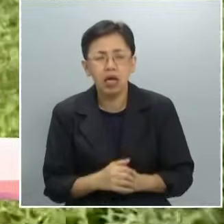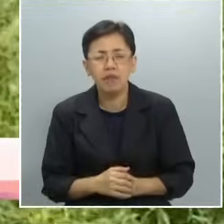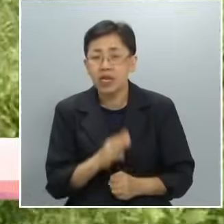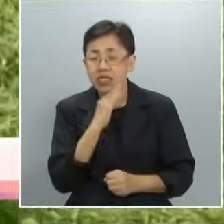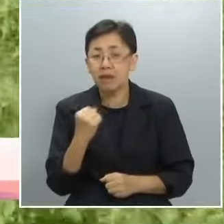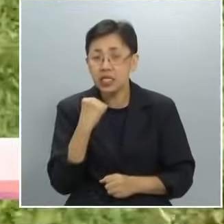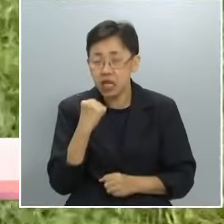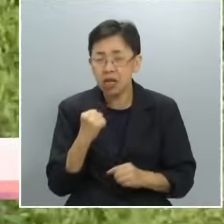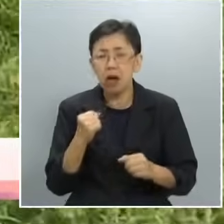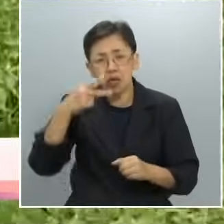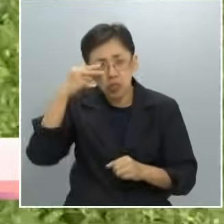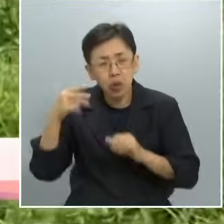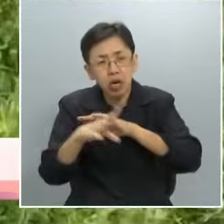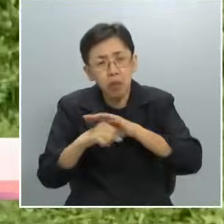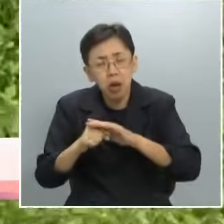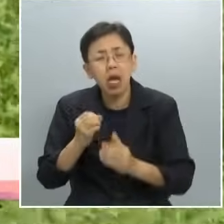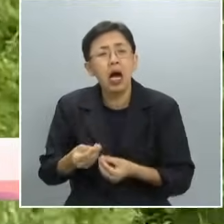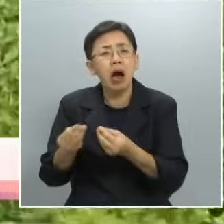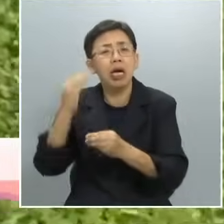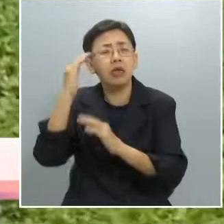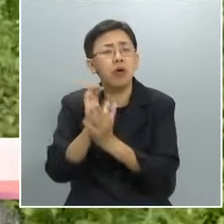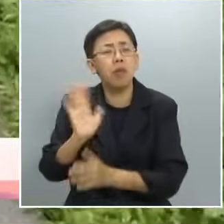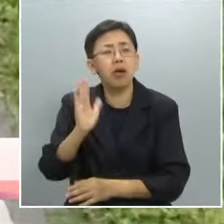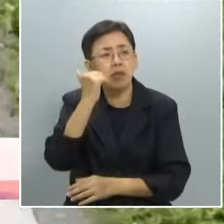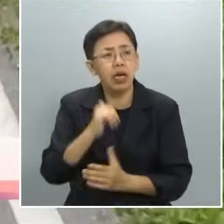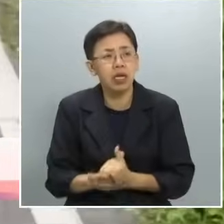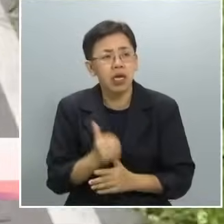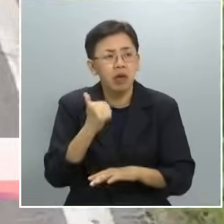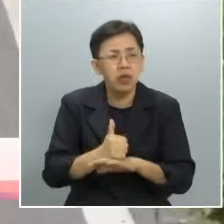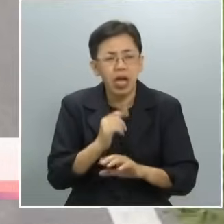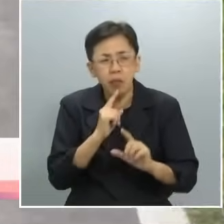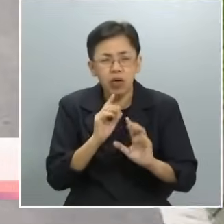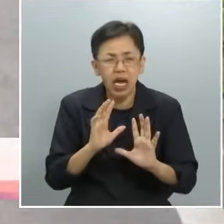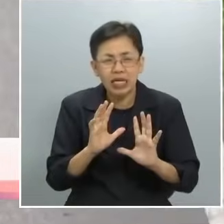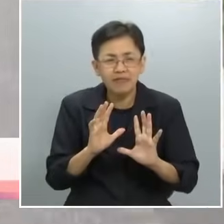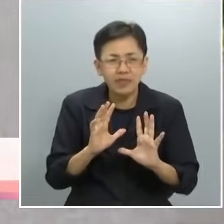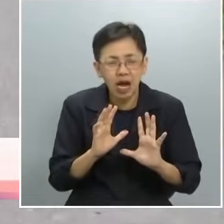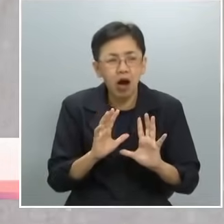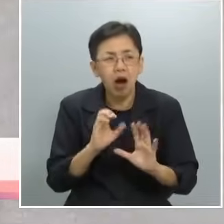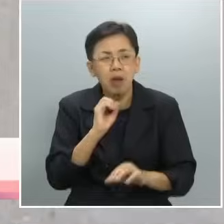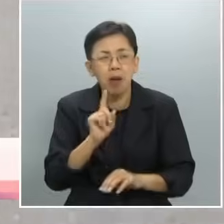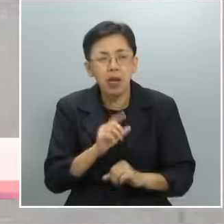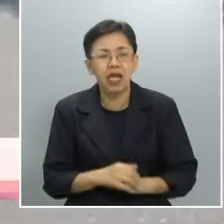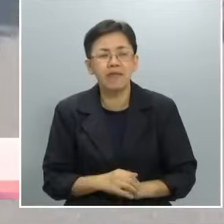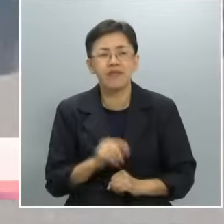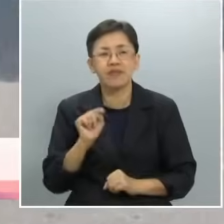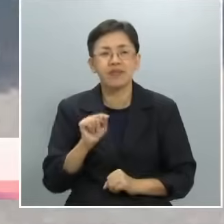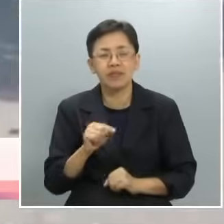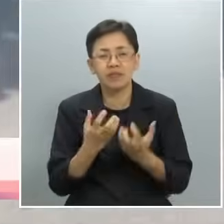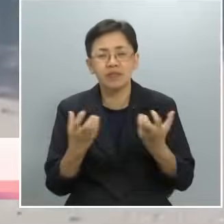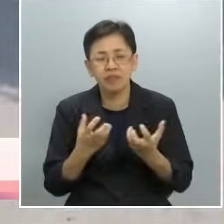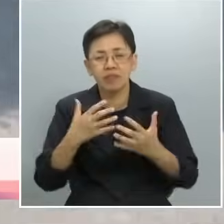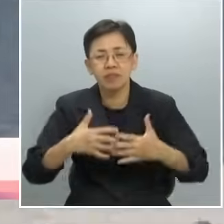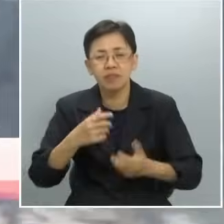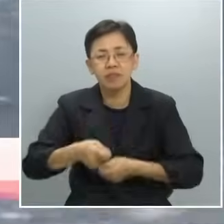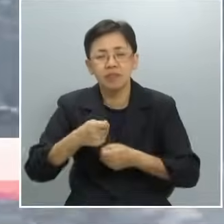จว่าเป็นโจรทำไมไม่นำไปมอบให้กับตำรวจผู้ใหญ่ก็เลยเริ่มอึกอักนะคะก่อนที่จะยอมรับบอกว่าเรื่องเครื่องมือทางการเกษตรของชาวบ้าน